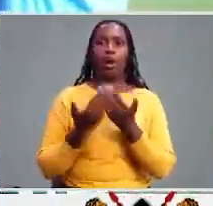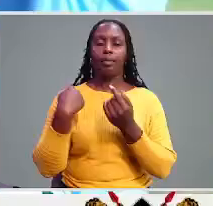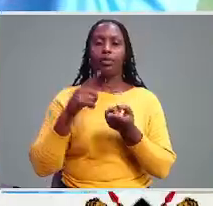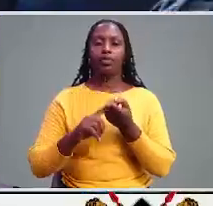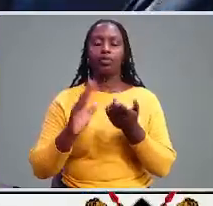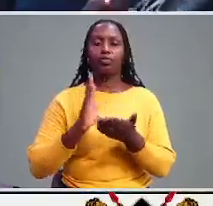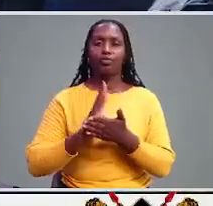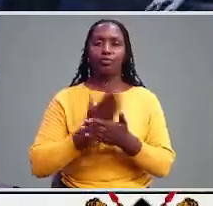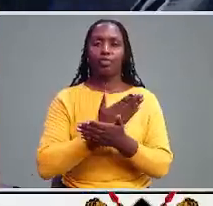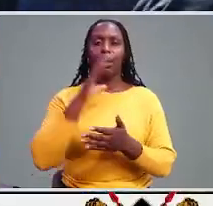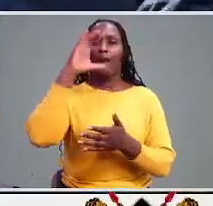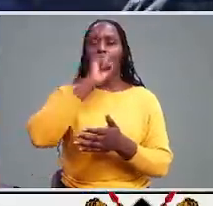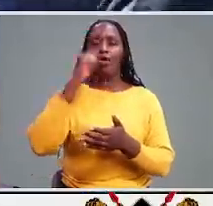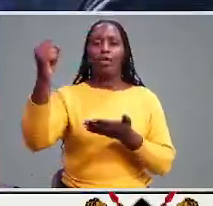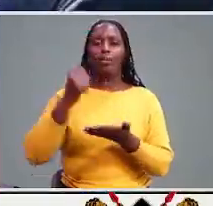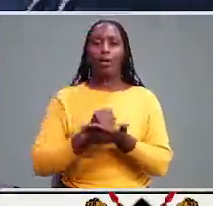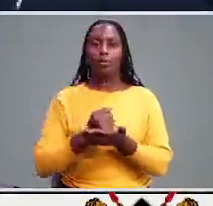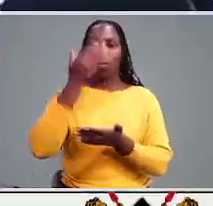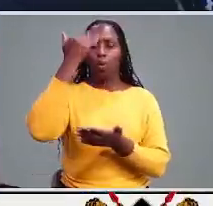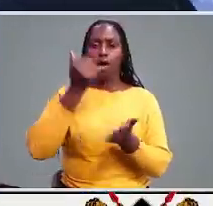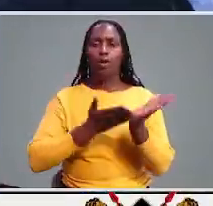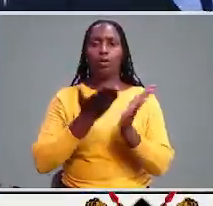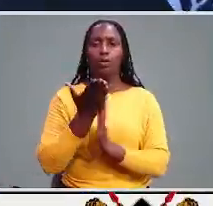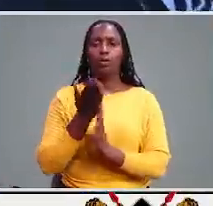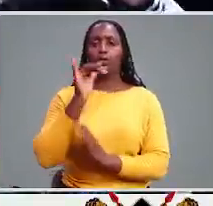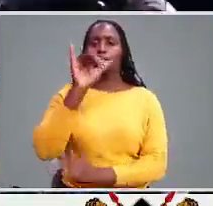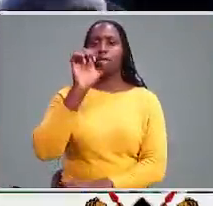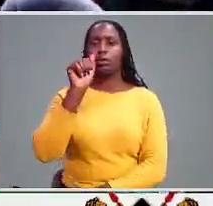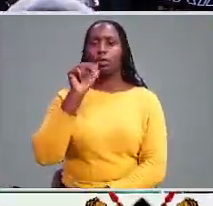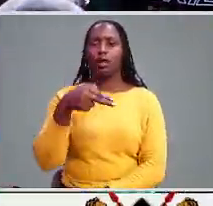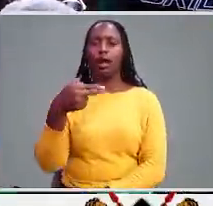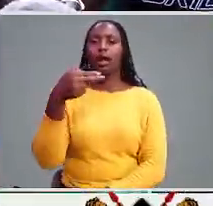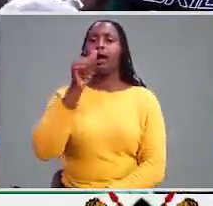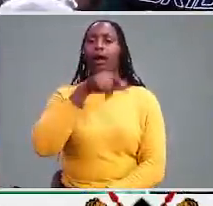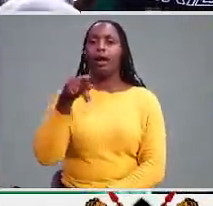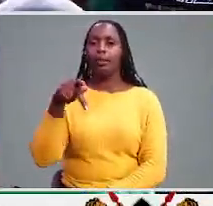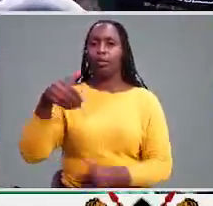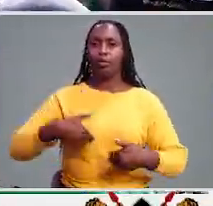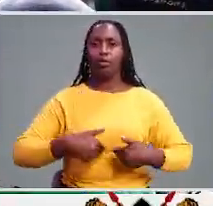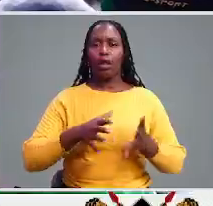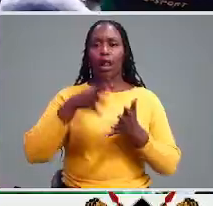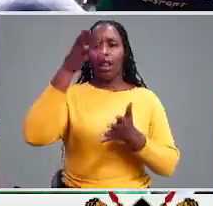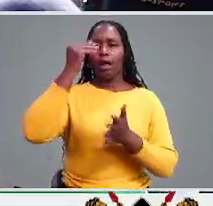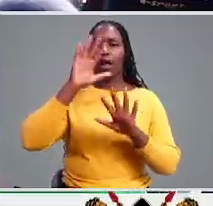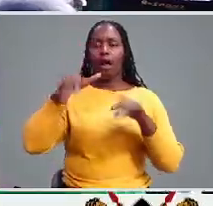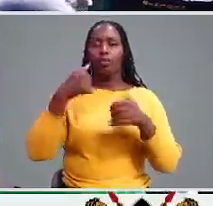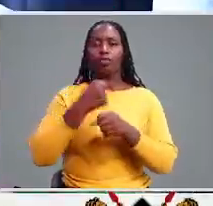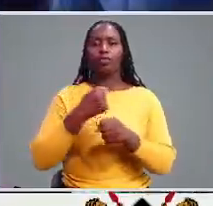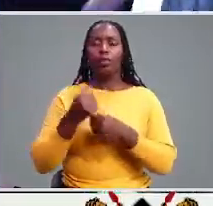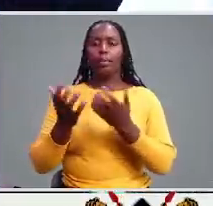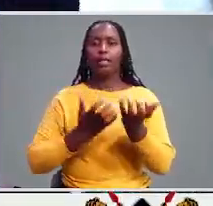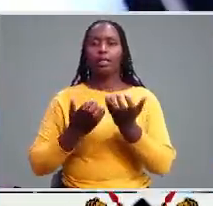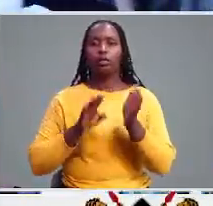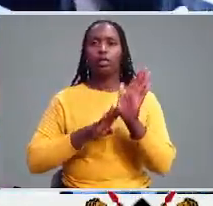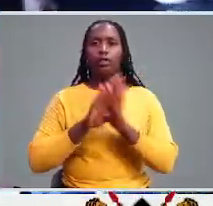wa ajira nchini, kwani kupitia apu ya YEA vijana watafunzwa watakavyoanzisha biashara zao ili kujiendeleza